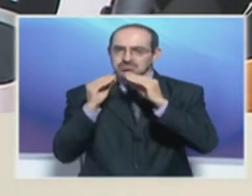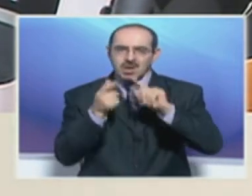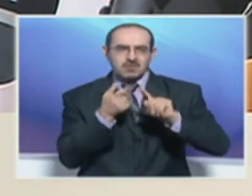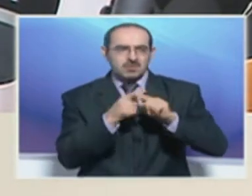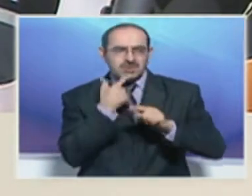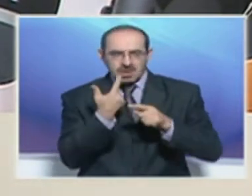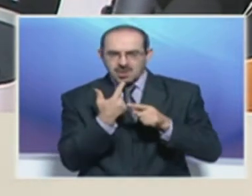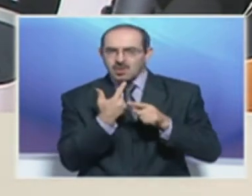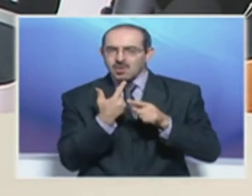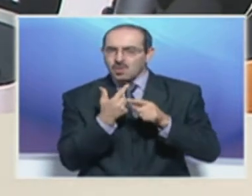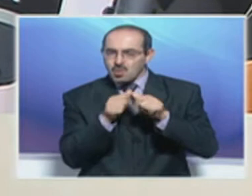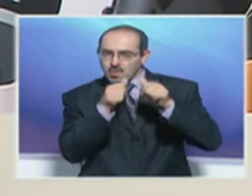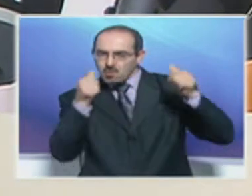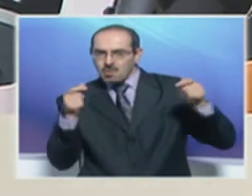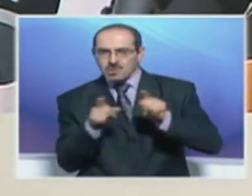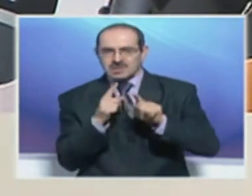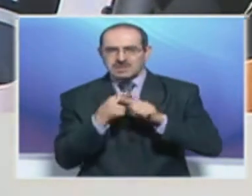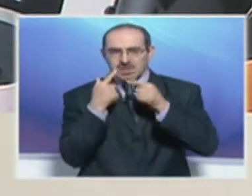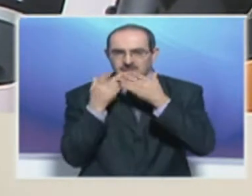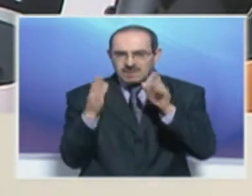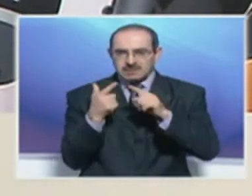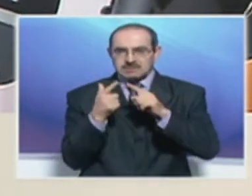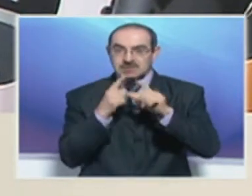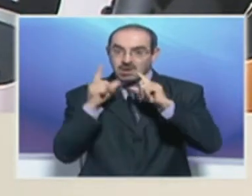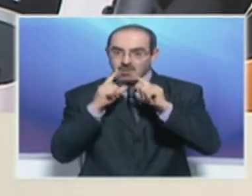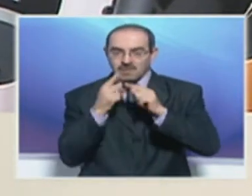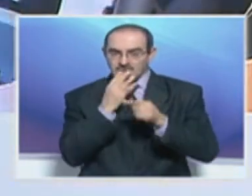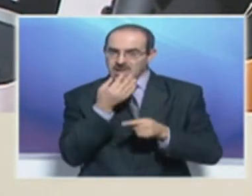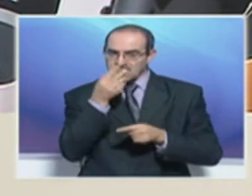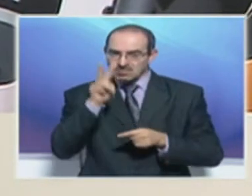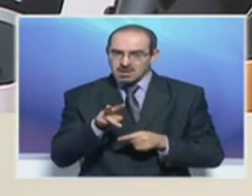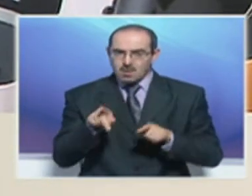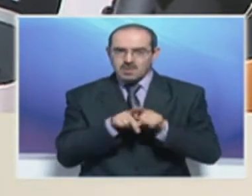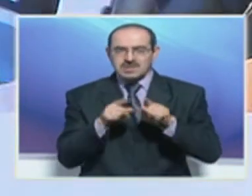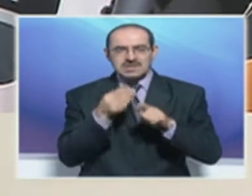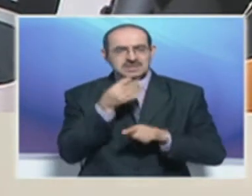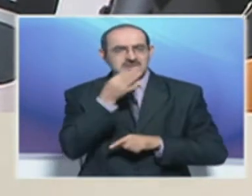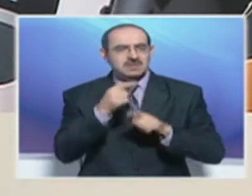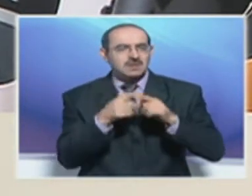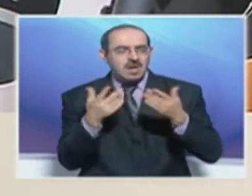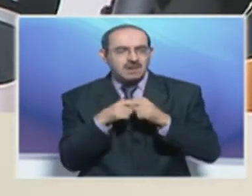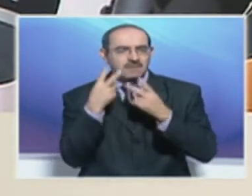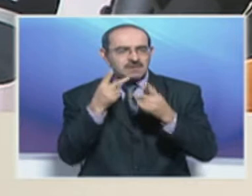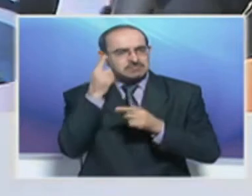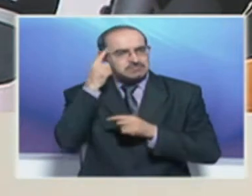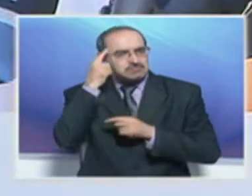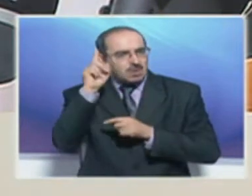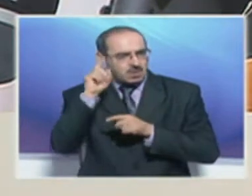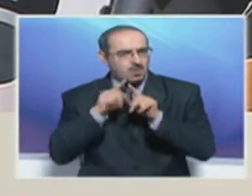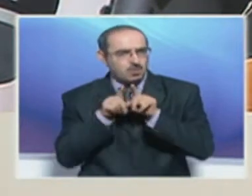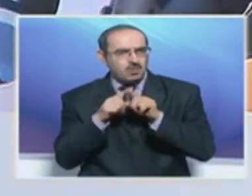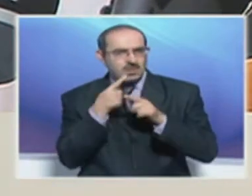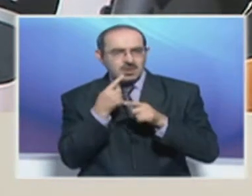sans limite, je dirais. C'est un dialogue ouvert, très franc, et qui nous amène à penser que nous